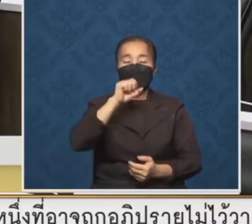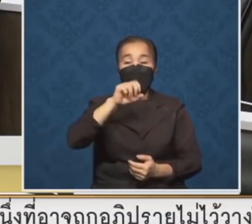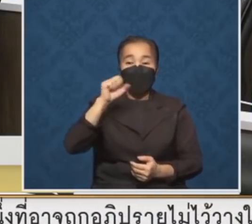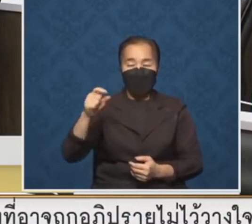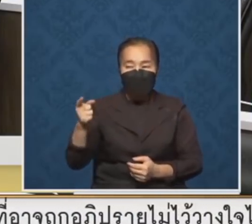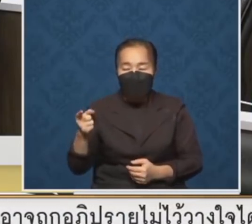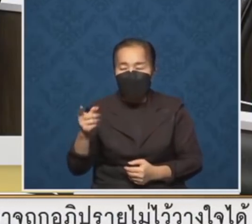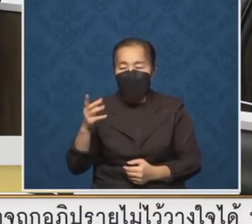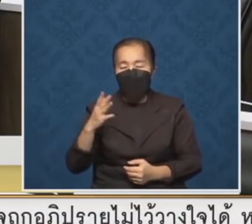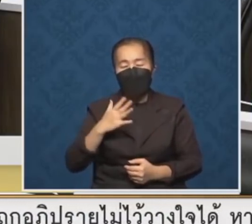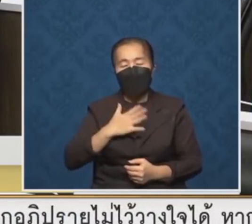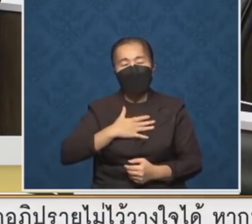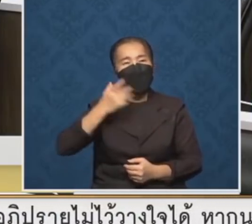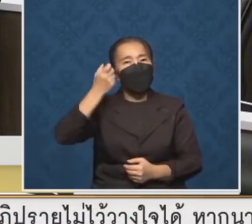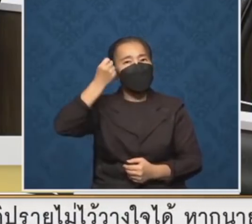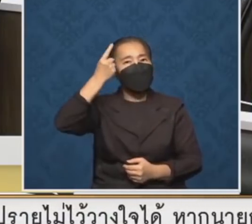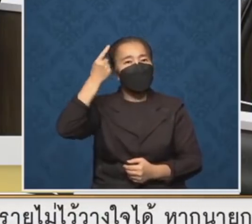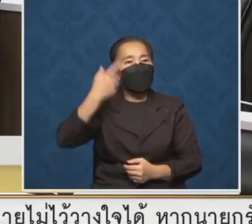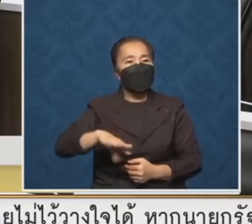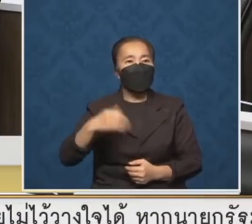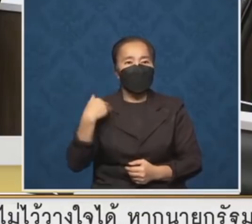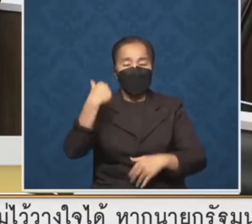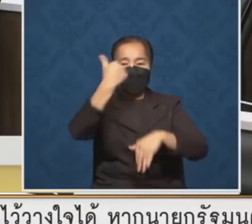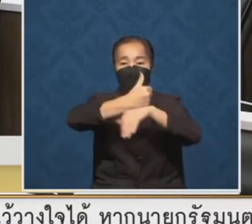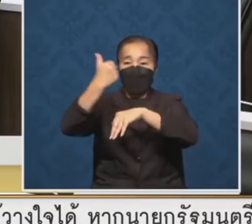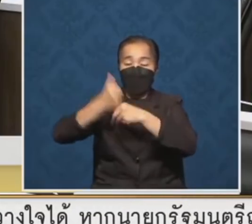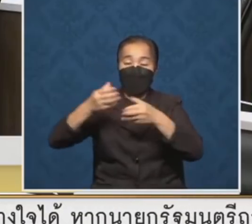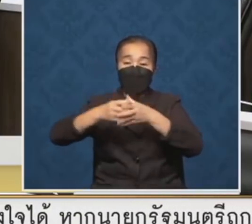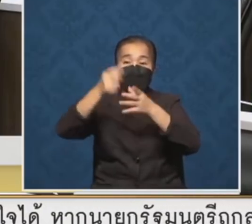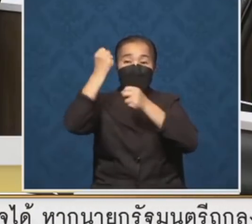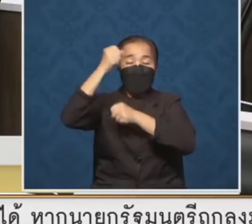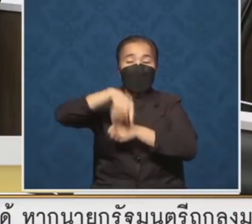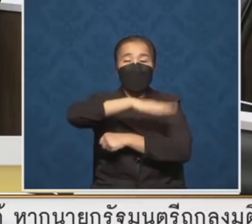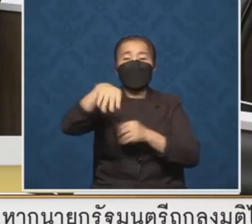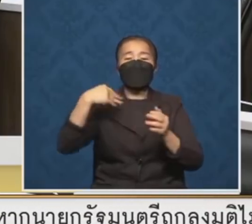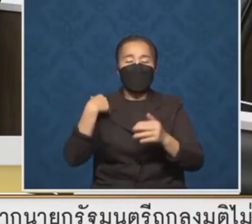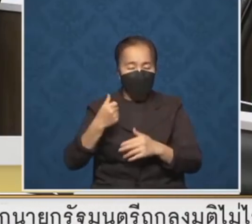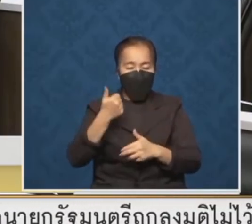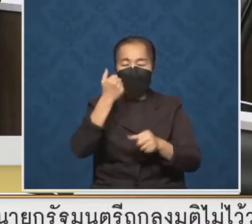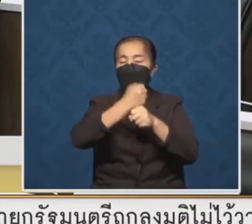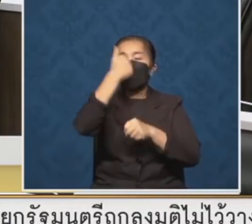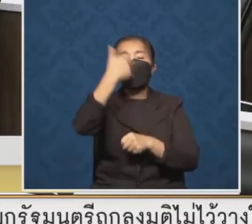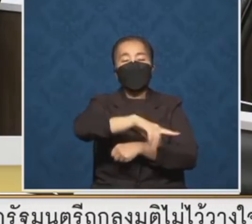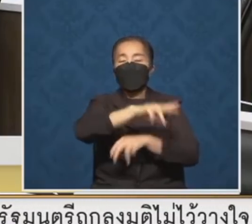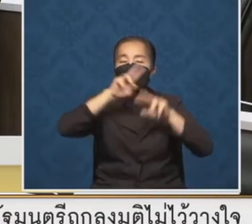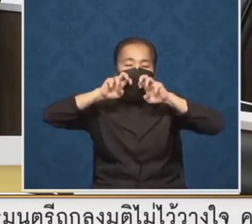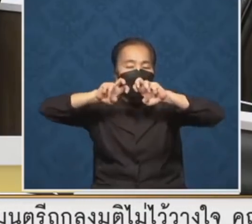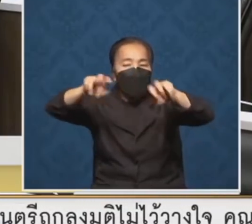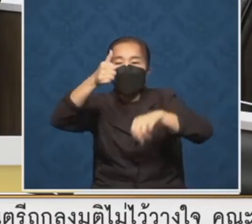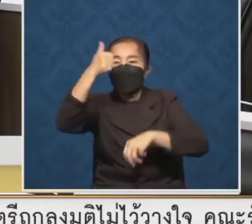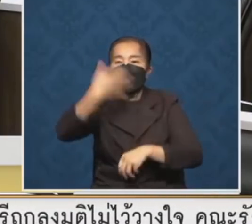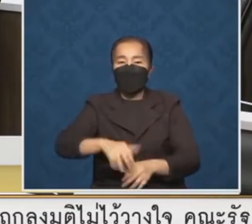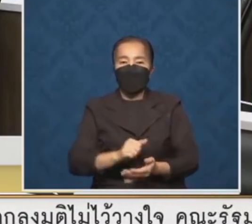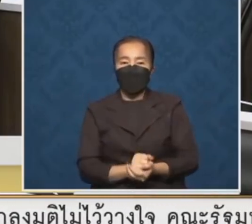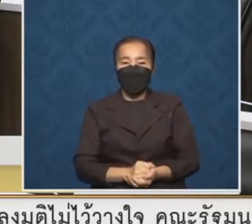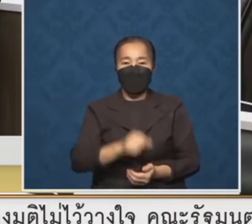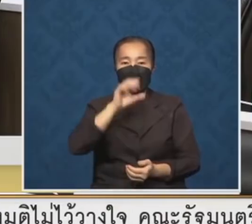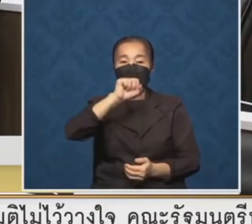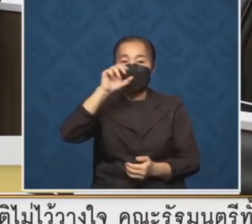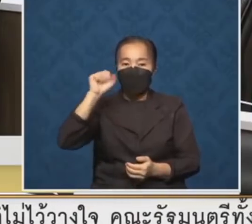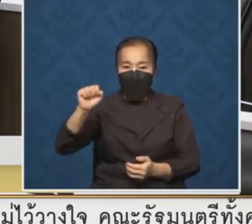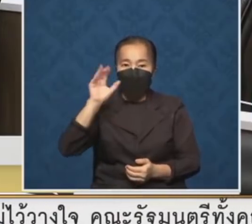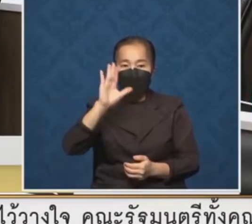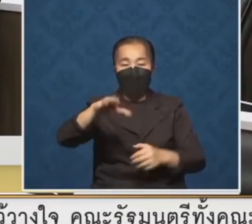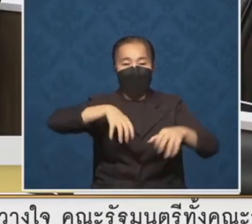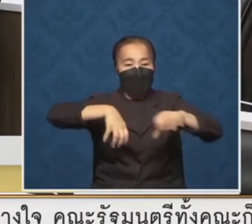ผมทำใจแล้วครับตอนนี้แกนนำผู้ชุมนุมทั้งหลายก็คงไม่รอดพ้นจากการสอดแนมของพวกท่านแล้วแล้วสสกับกรรมการบริหาร